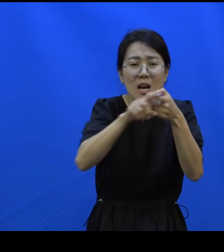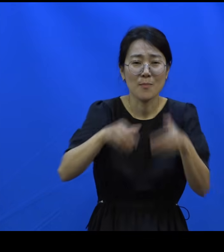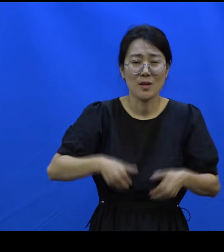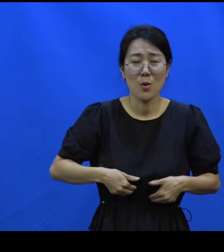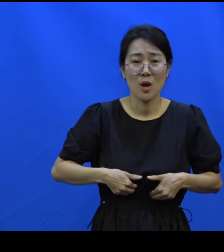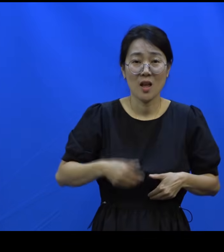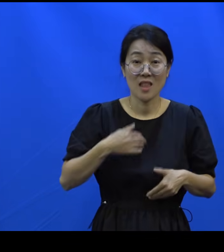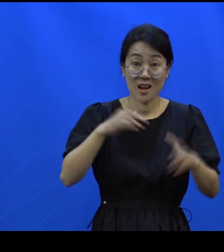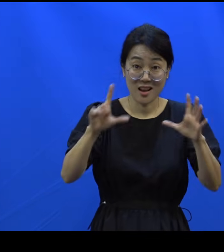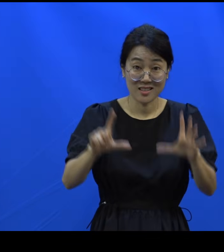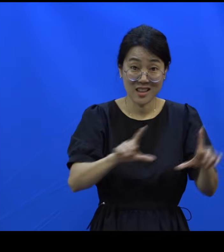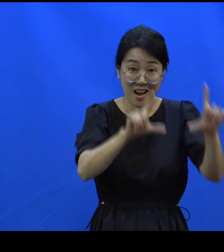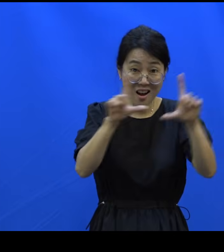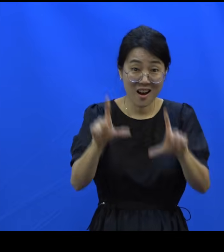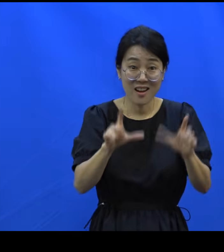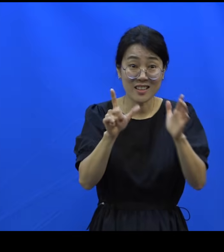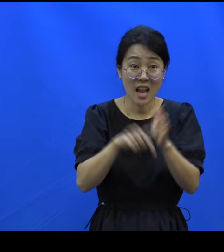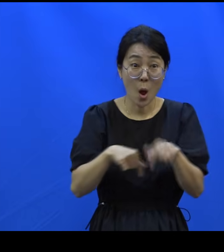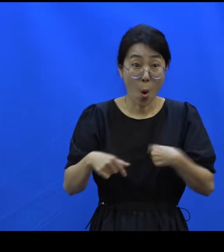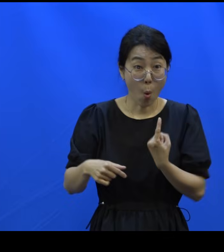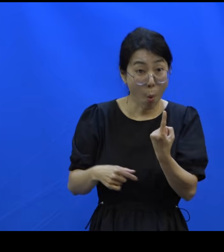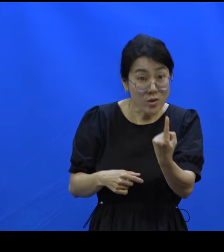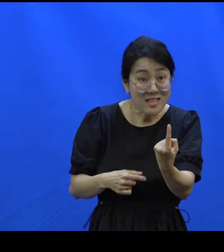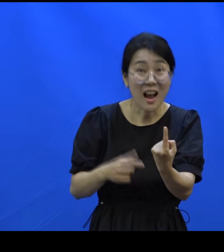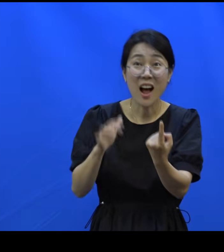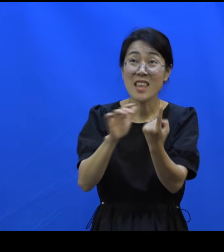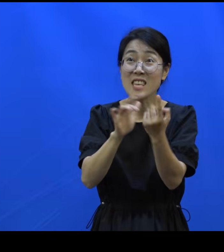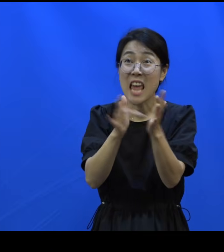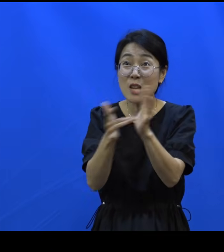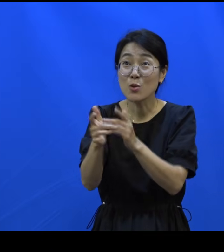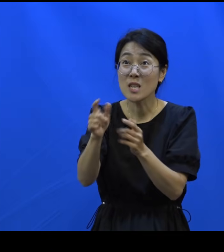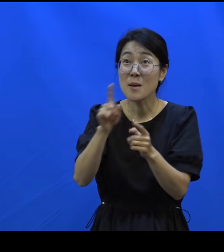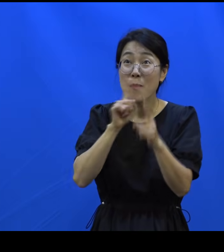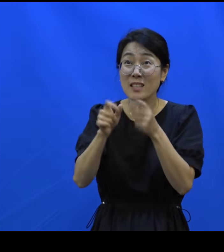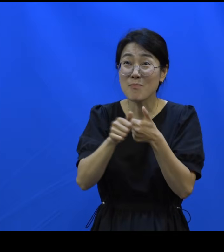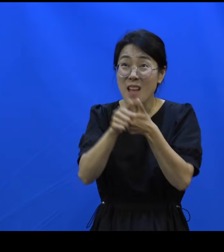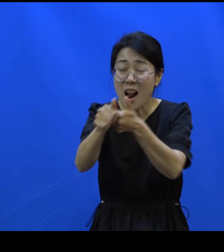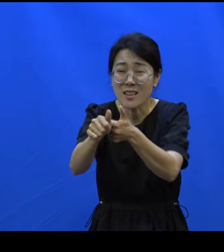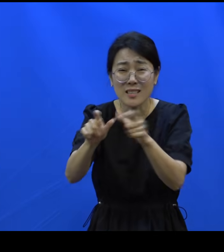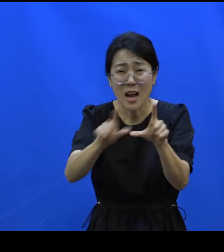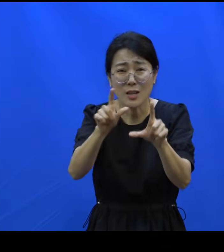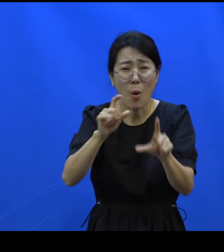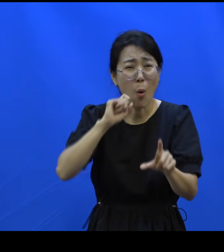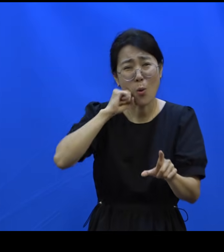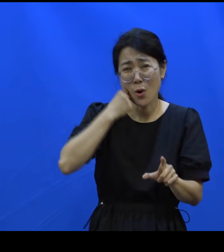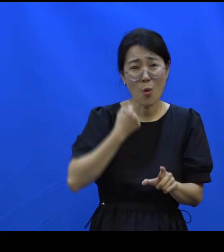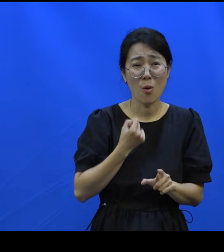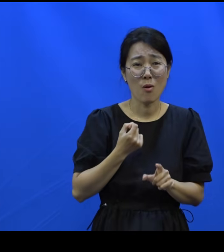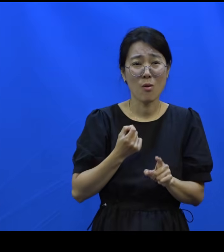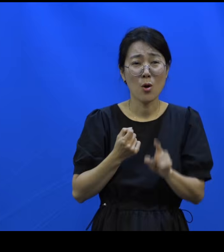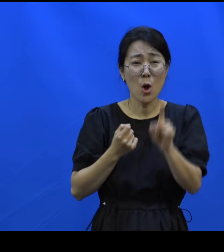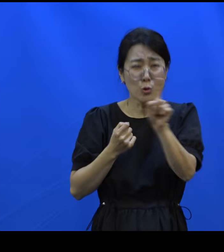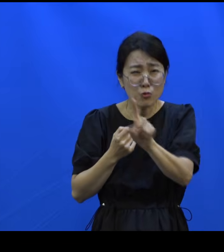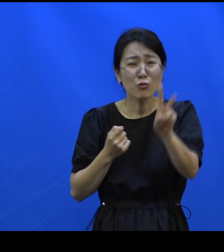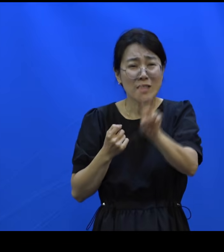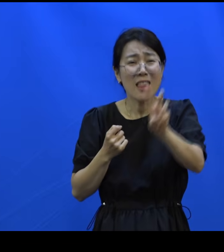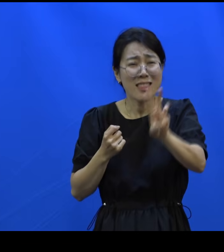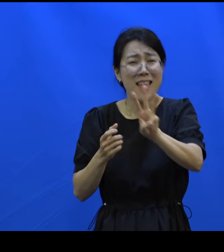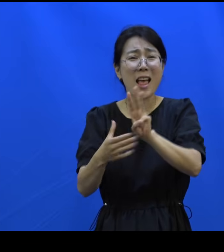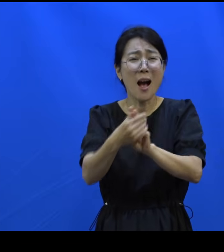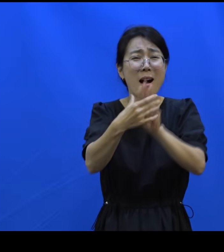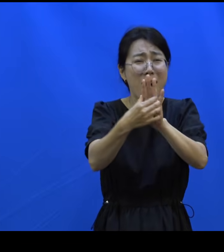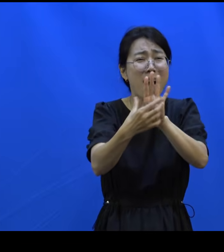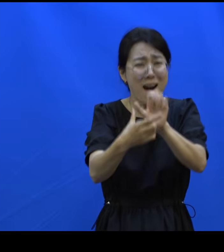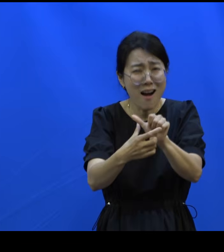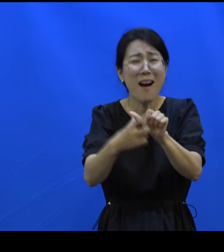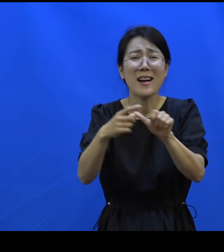혼란한 시대 속에 말씀으로 깨어있는 공동체 안에 있는 그리스도인들이 서로를 깨워주며, 때로는 이 말씀대로 살고자